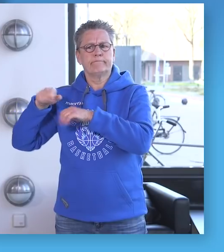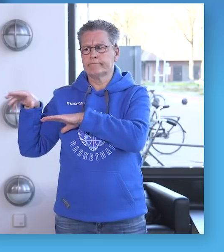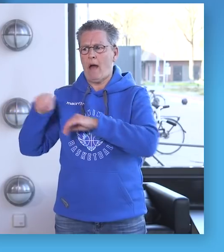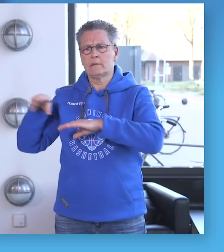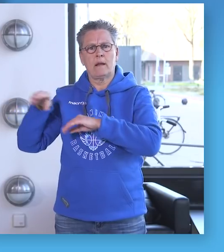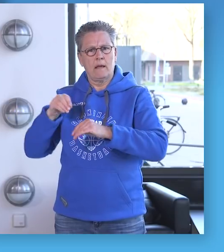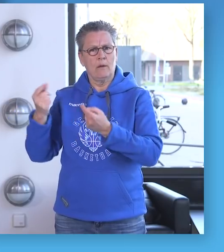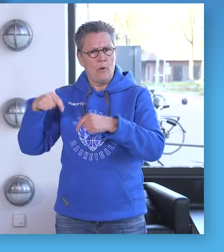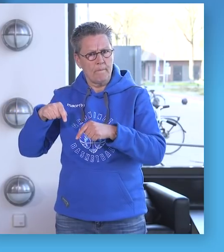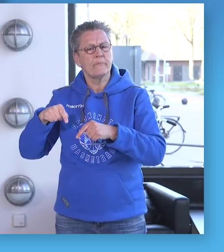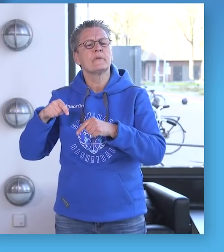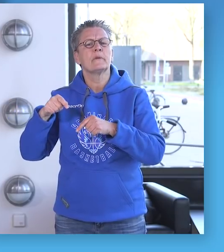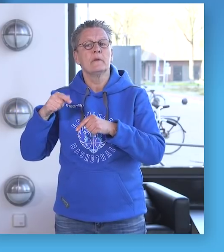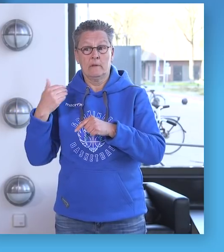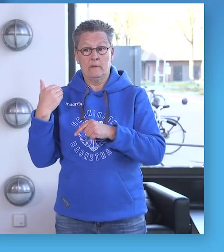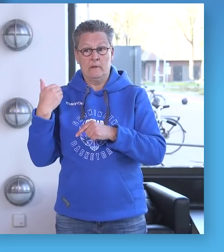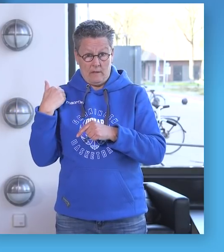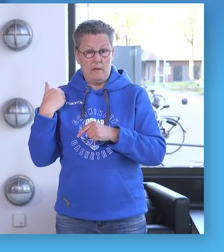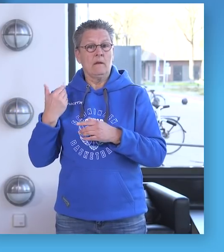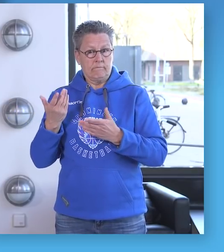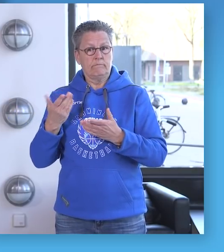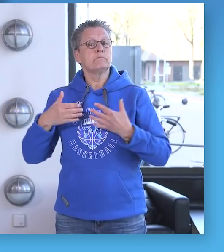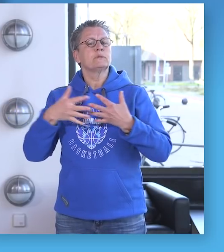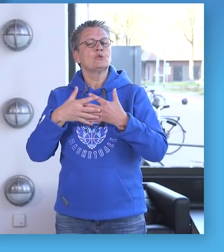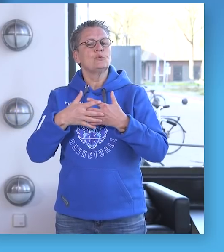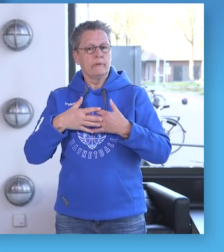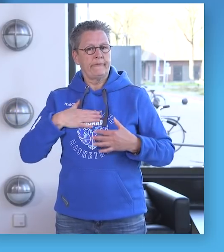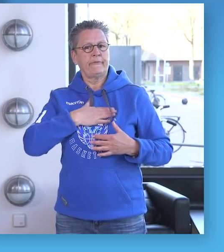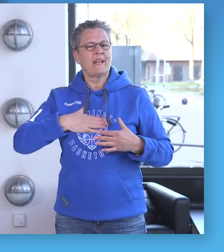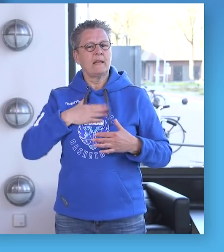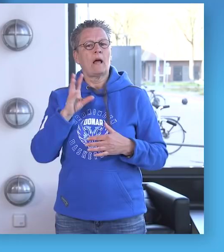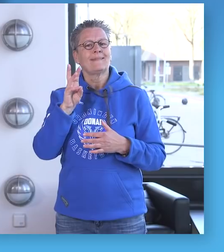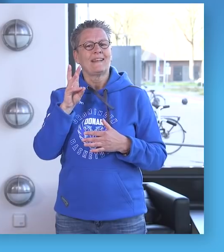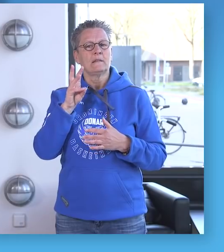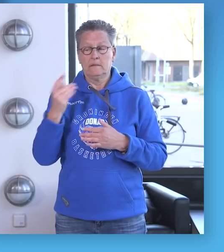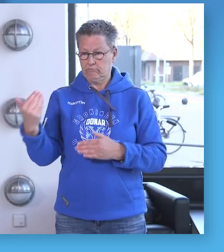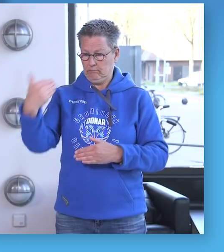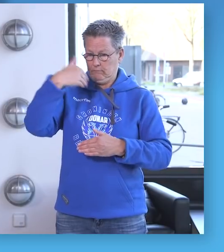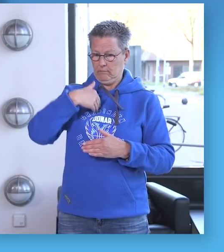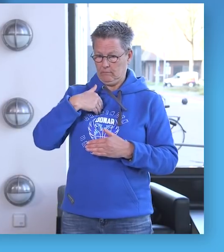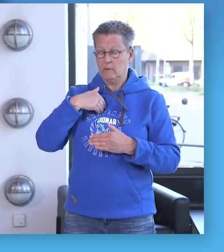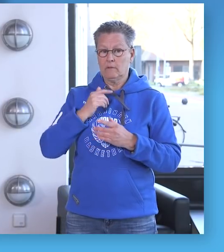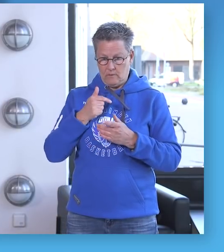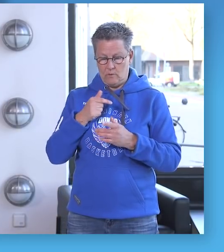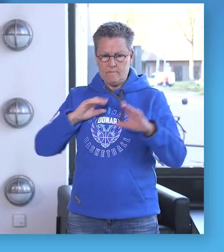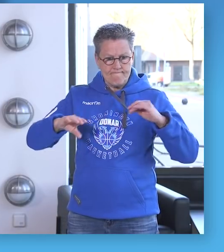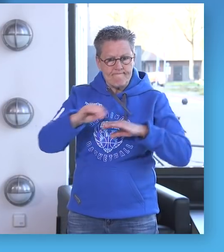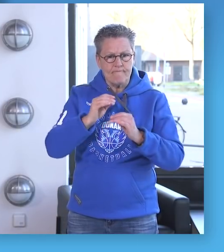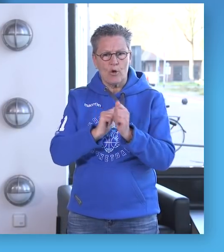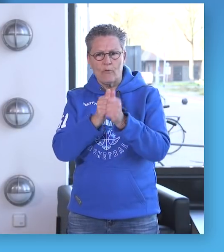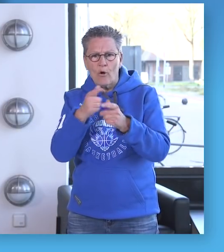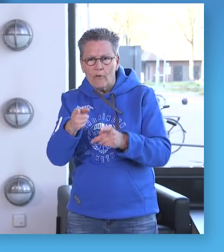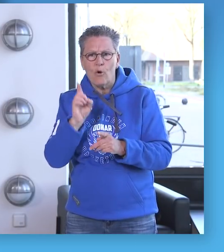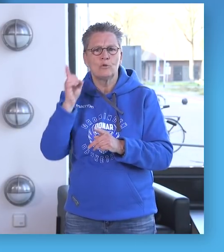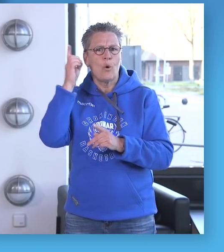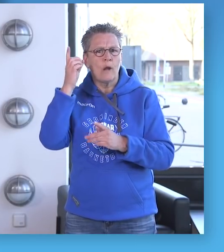bestuur het was vrijdag de 13e bij elkaar kwamen. Om als het ware te kijken van wat betekent dit voor Donar. Er ontzettend veel op